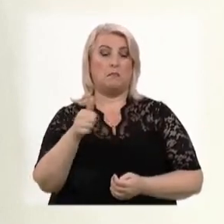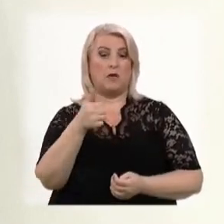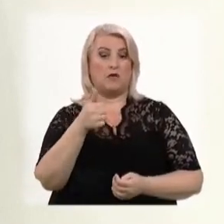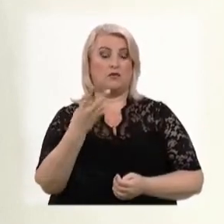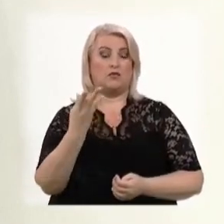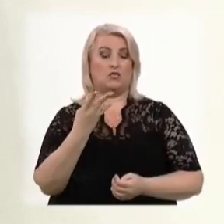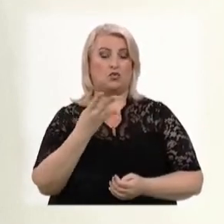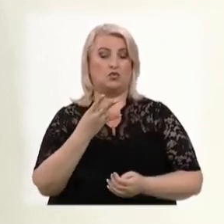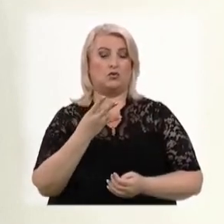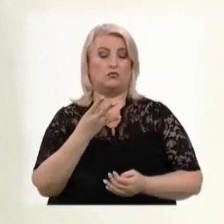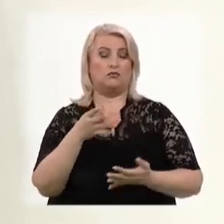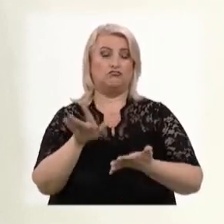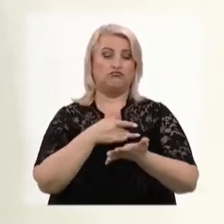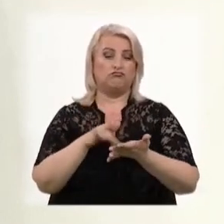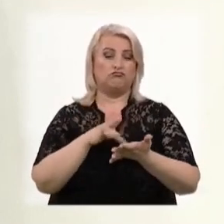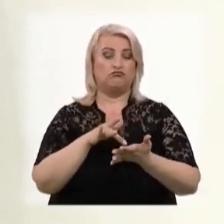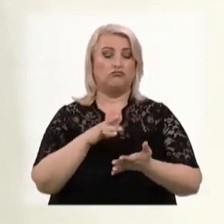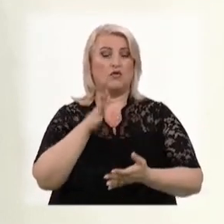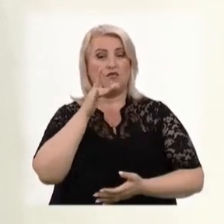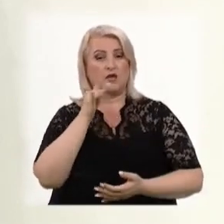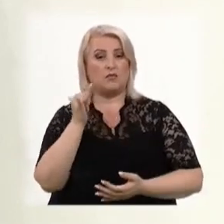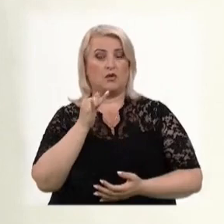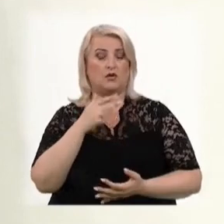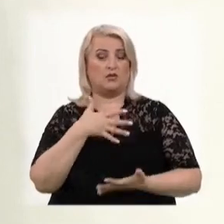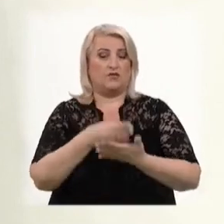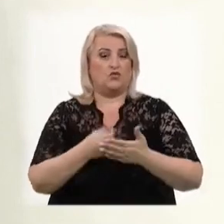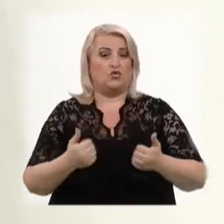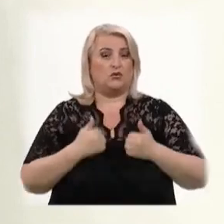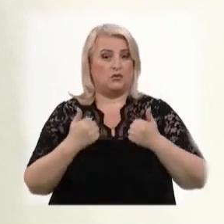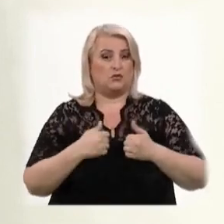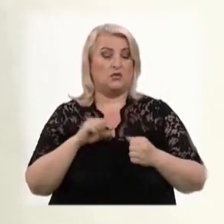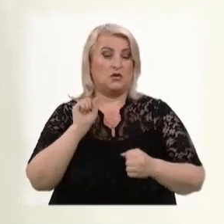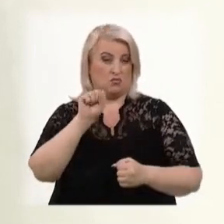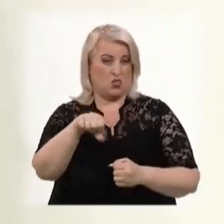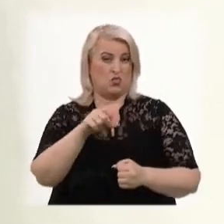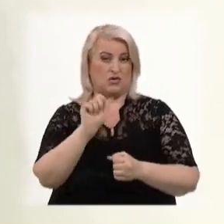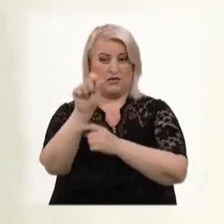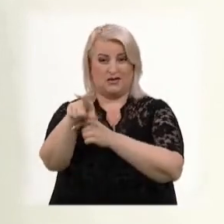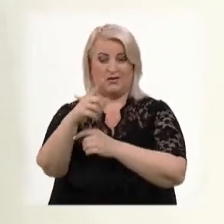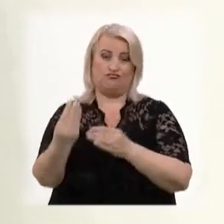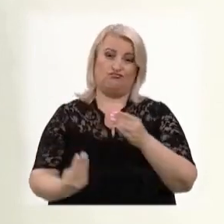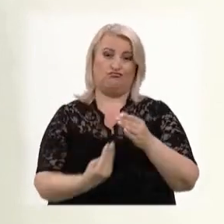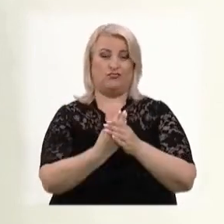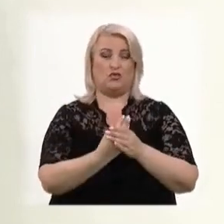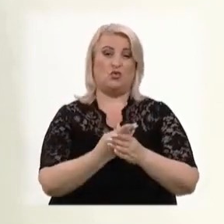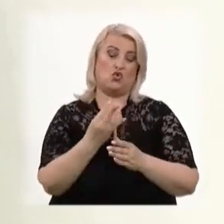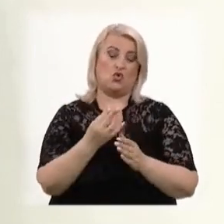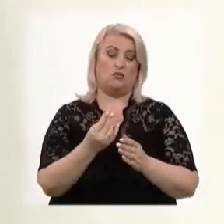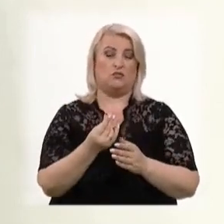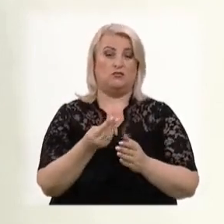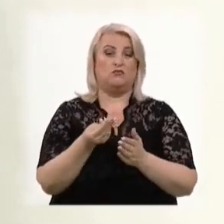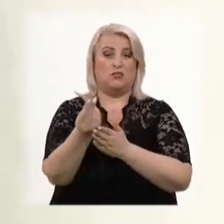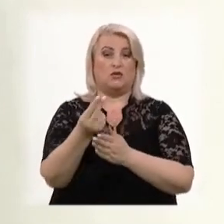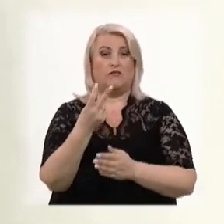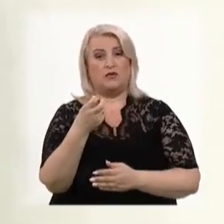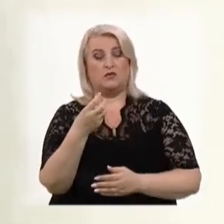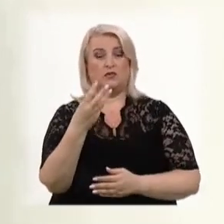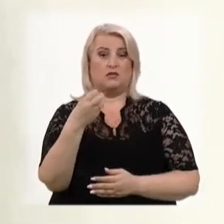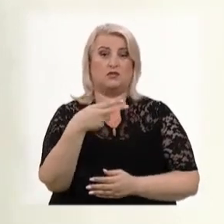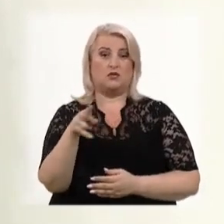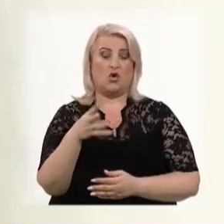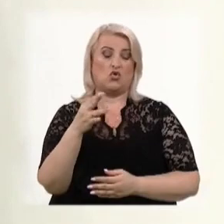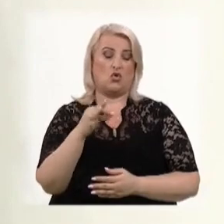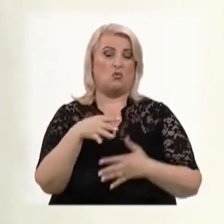ora și efortul tău pentru că tu poți să faci fost în locul meu toate că nu se două trei să de euro dar tot timpul stai pe